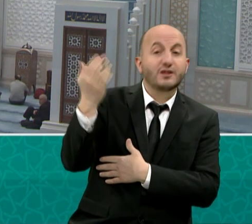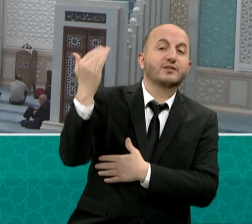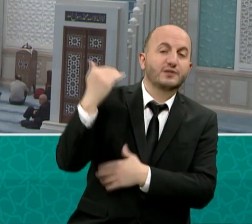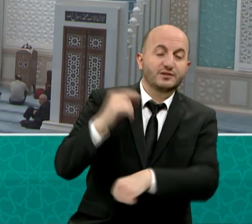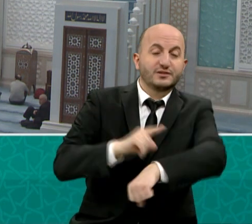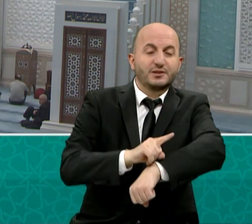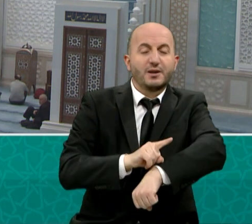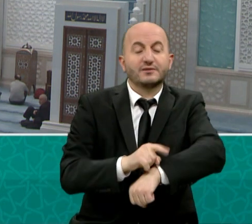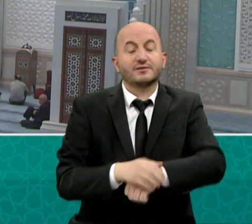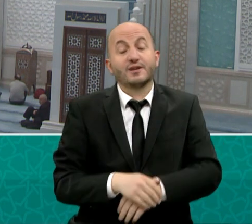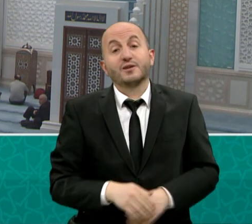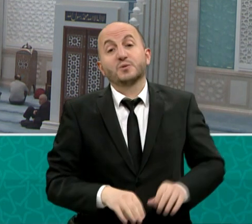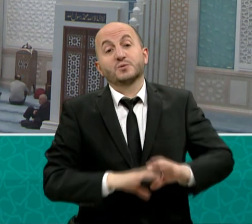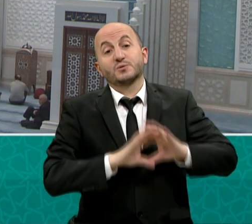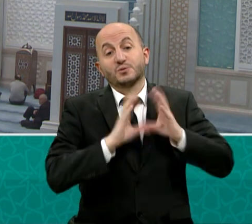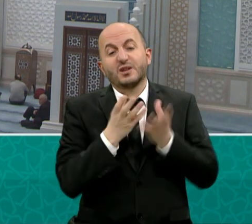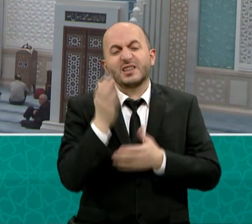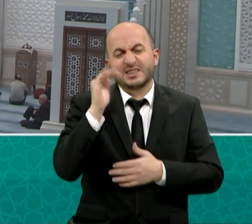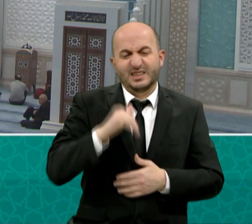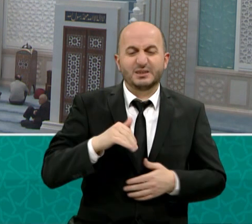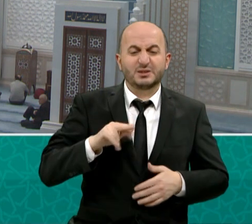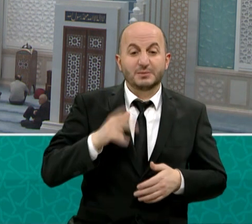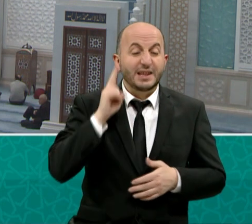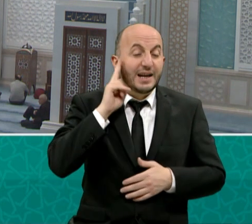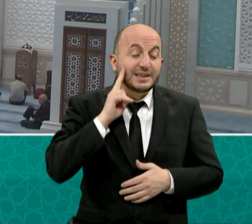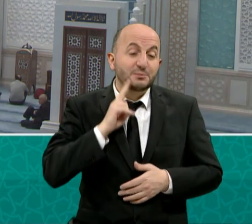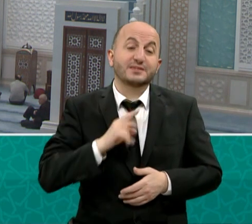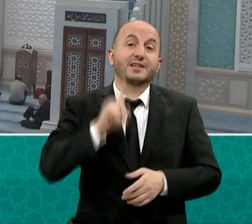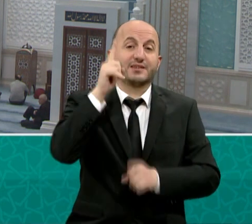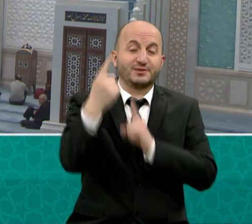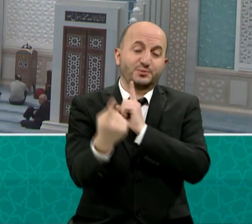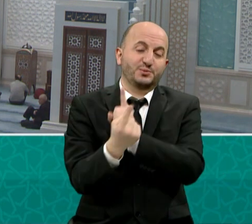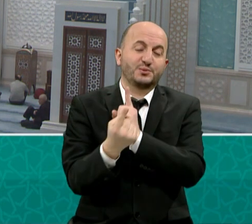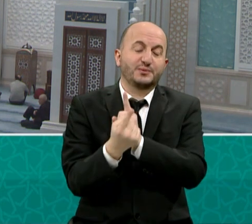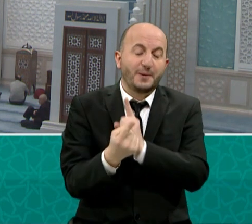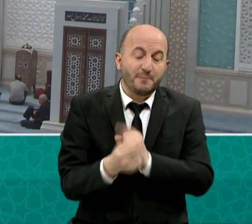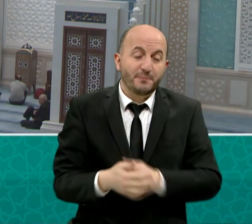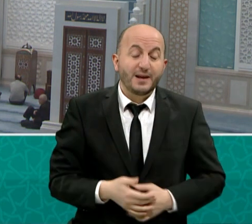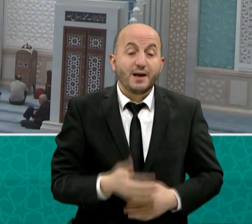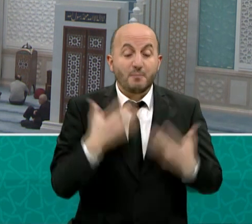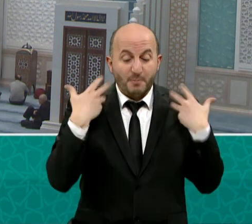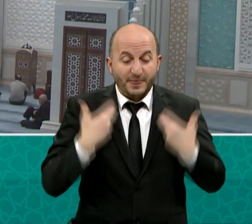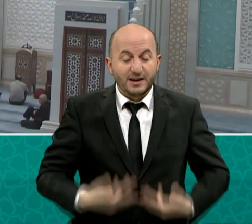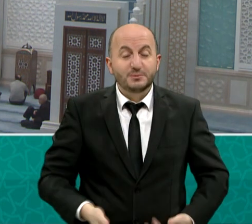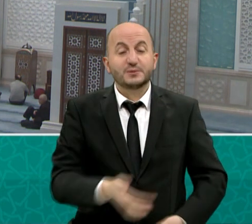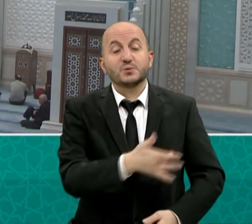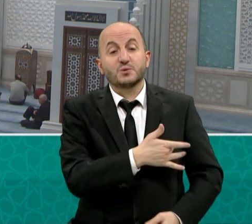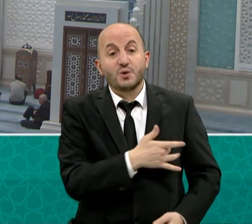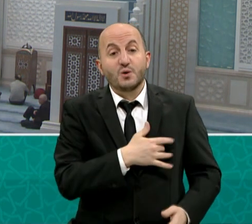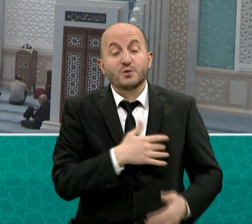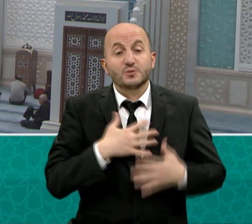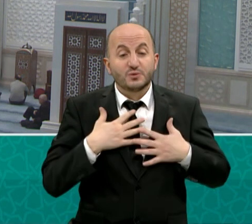da dünyaya geldiğimiz gibi tertemiz huzura, bedenimizi, gönlümüzü,